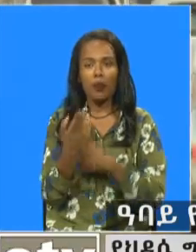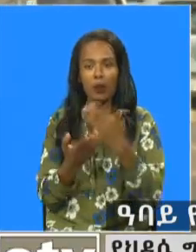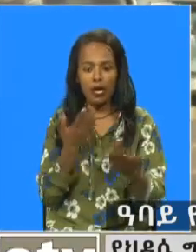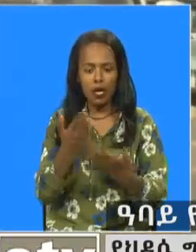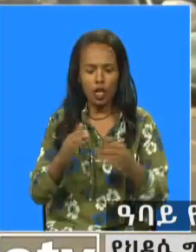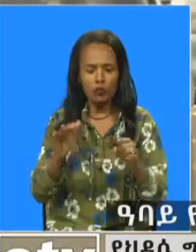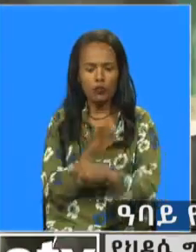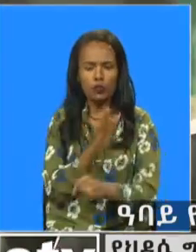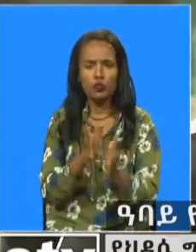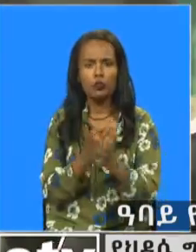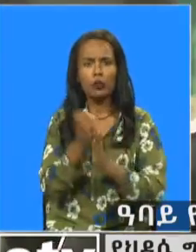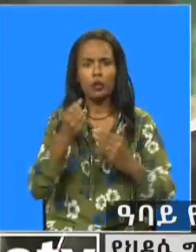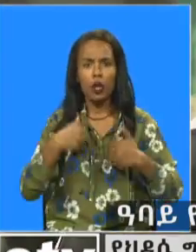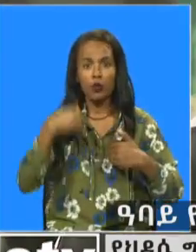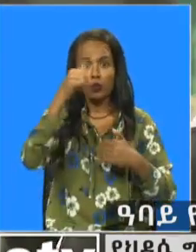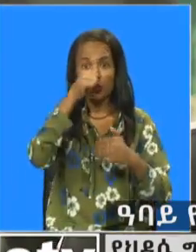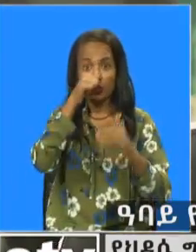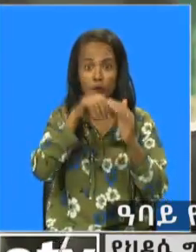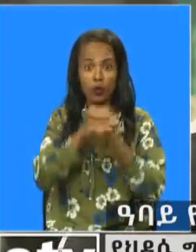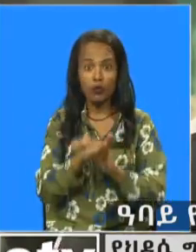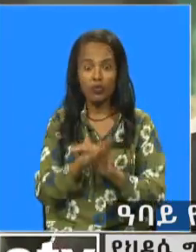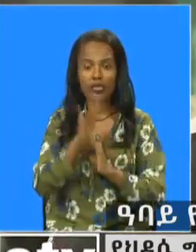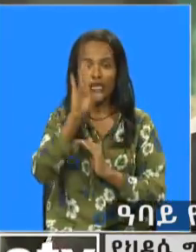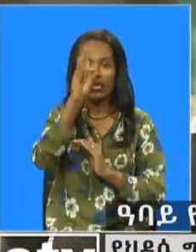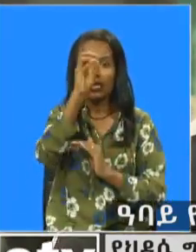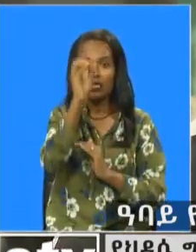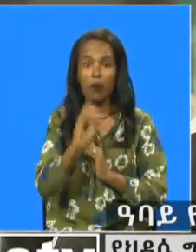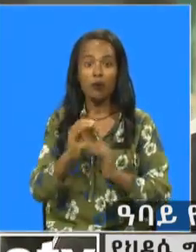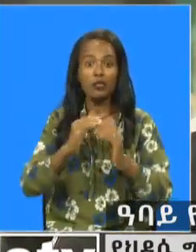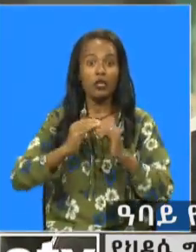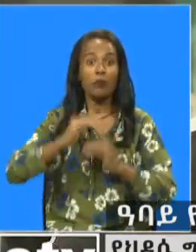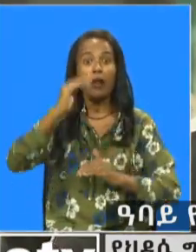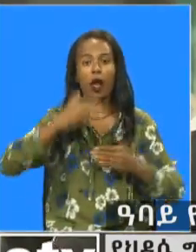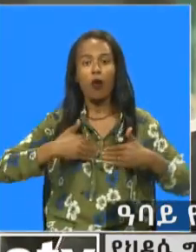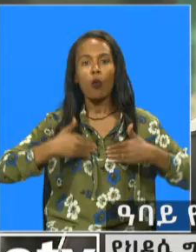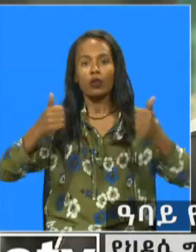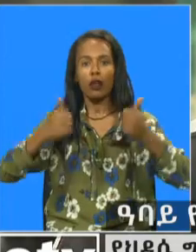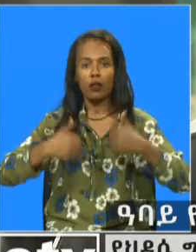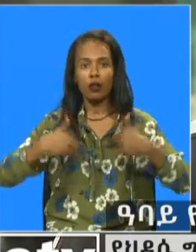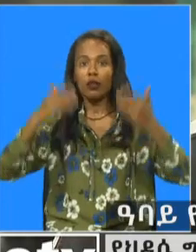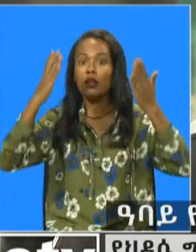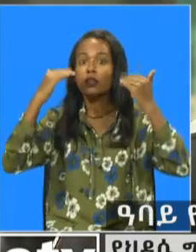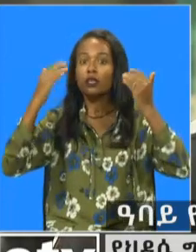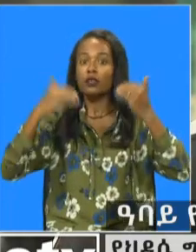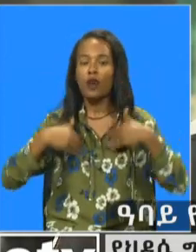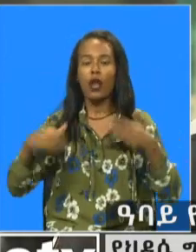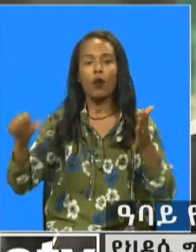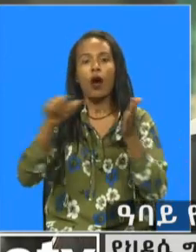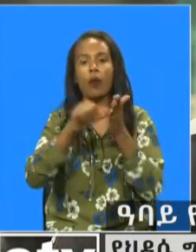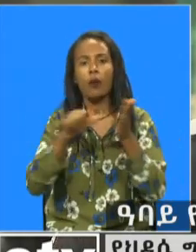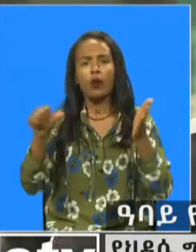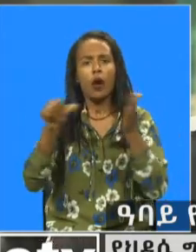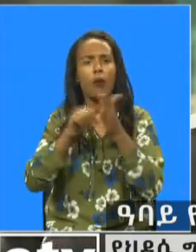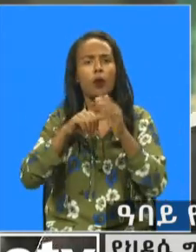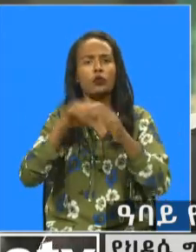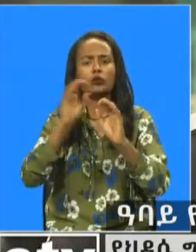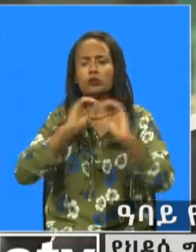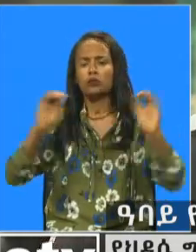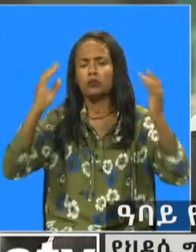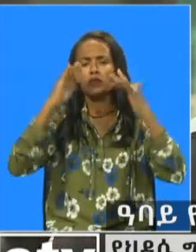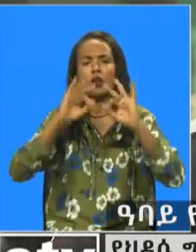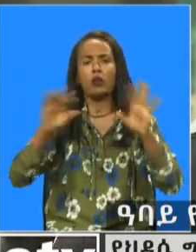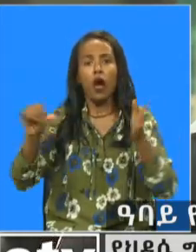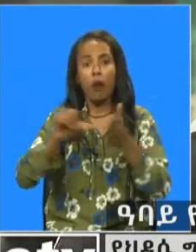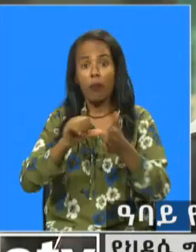የመገልገል ሙሉ መብት አለን። ኢትዮጵያ ውስጥ ከ70% በላይ ወጣት አለ። ተስፋ ያለው አባይ ነው። ከአባይ ወጪ ምንም ተስፋ የለውም። ምክንያቱም